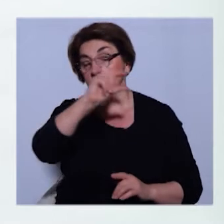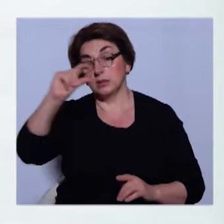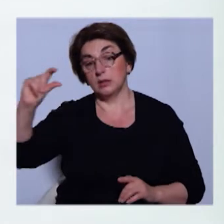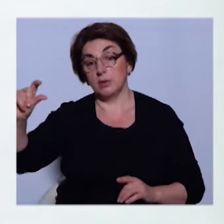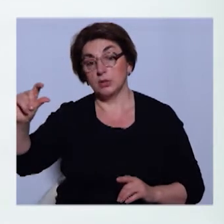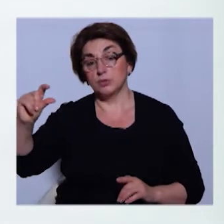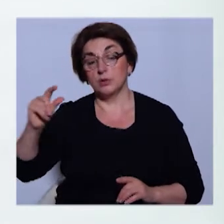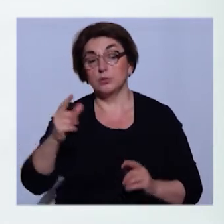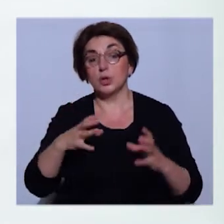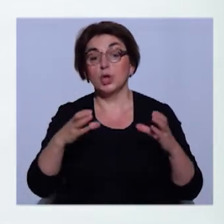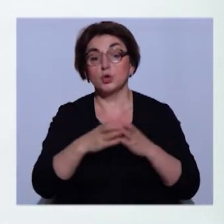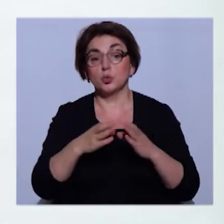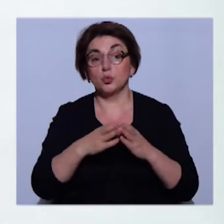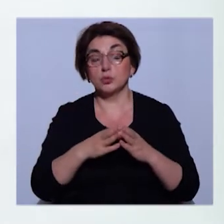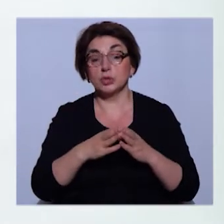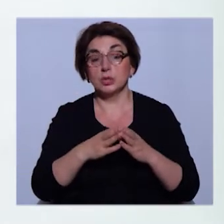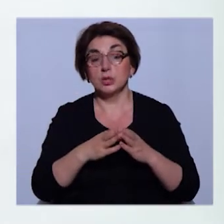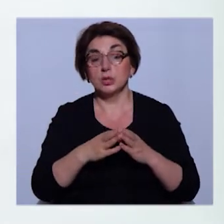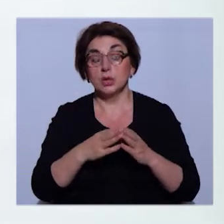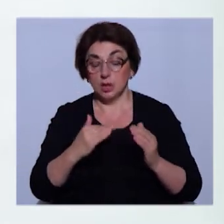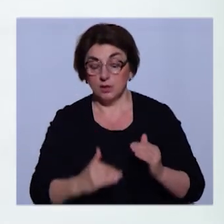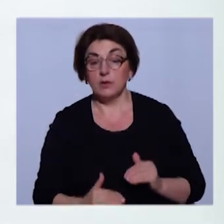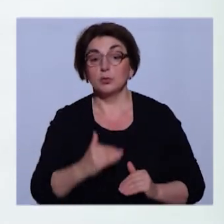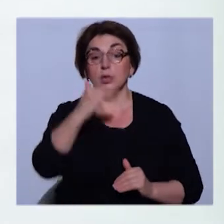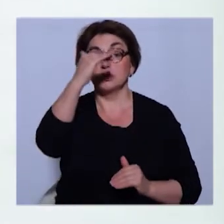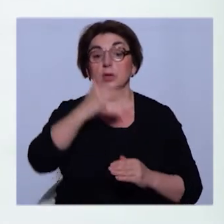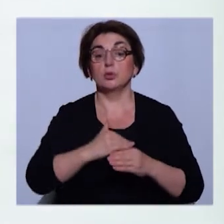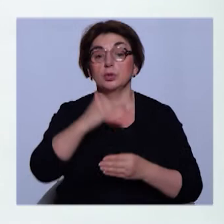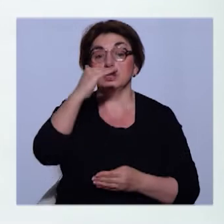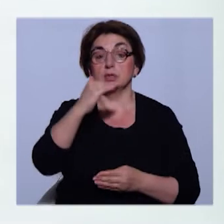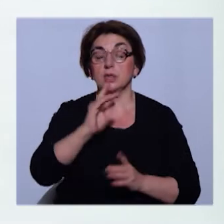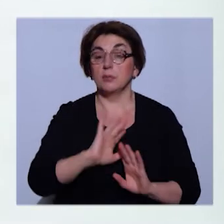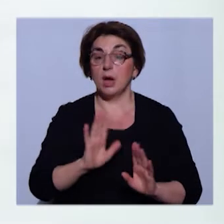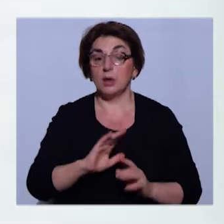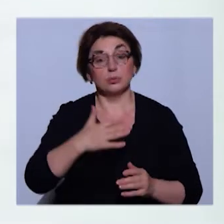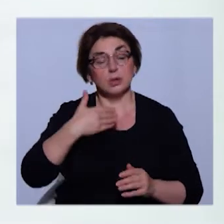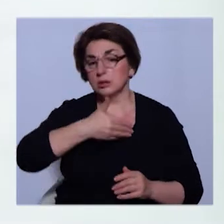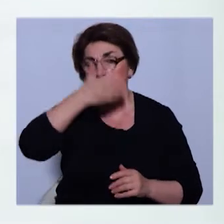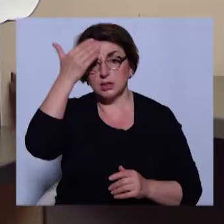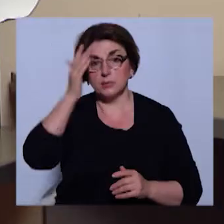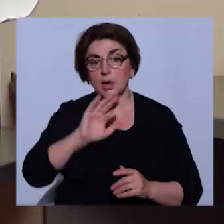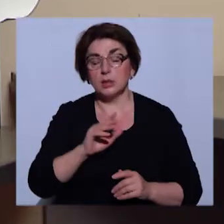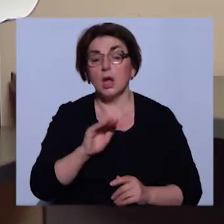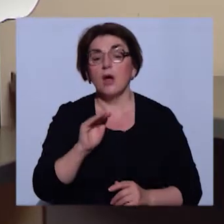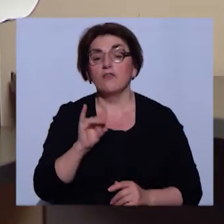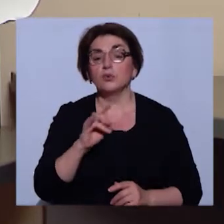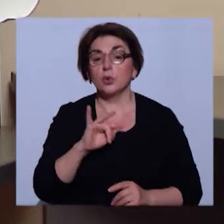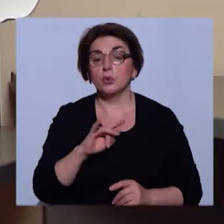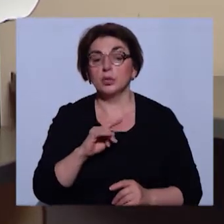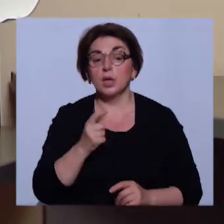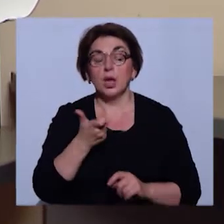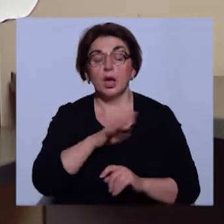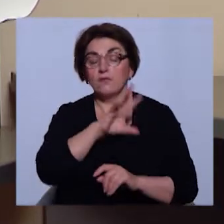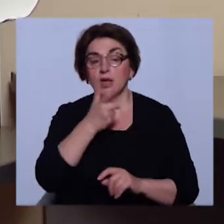მარცხნიდან მარჯვნივ და ჯგუფში იზრდება ქვემოდან ზემოთ. არ უნდა დავიზეპიროთ, ფტორი ყველაზე